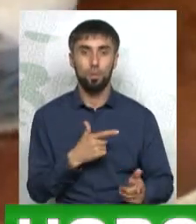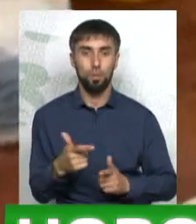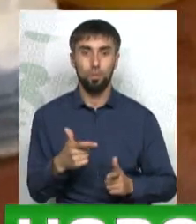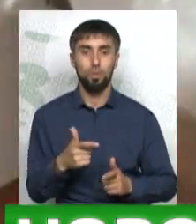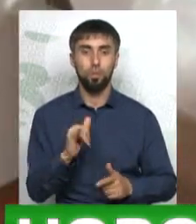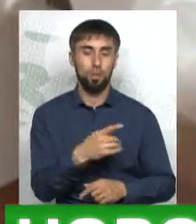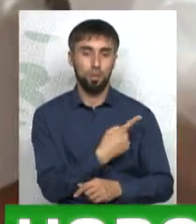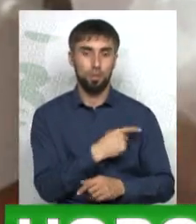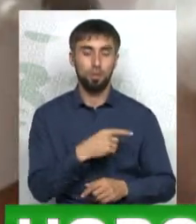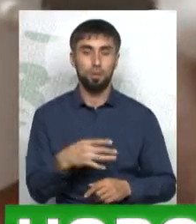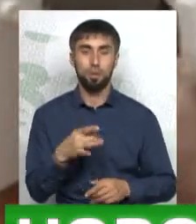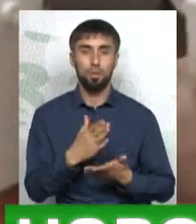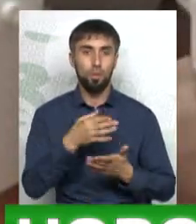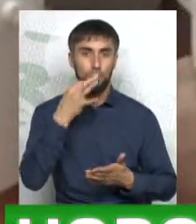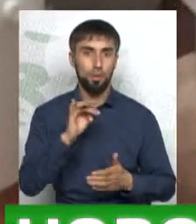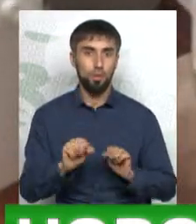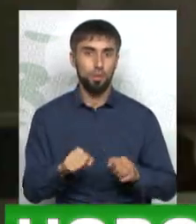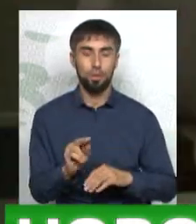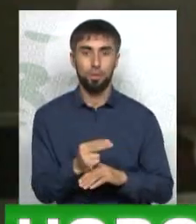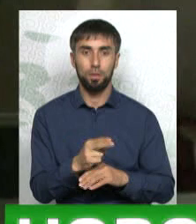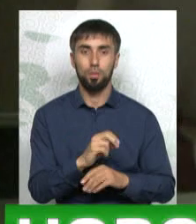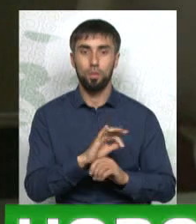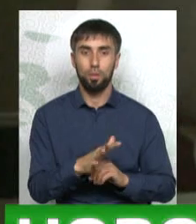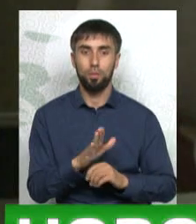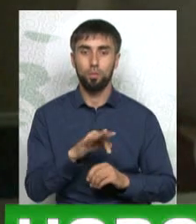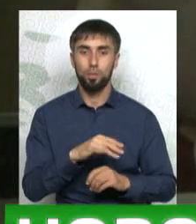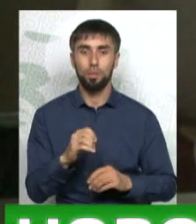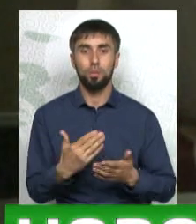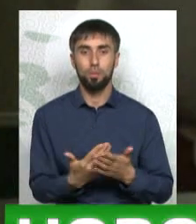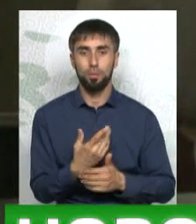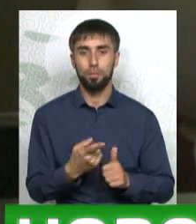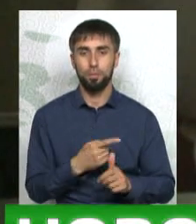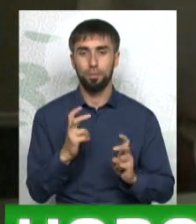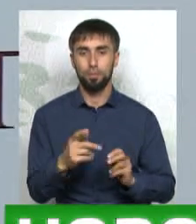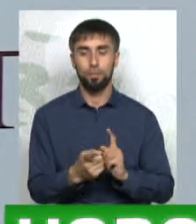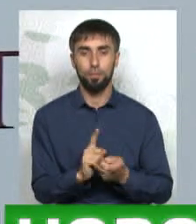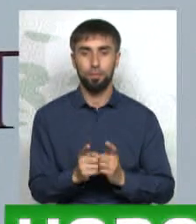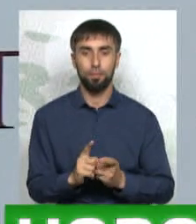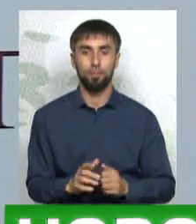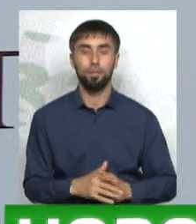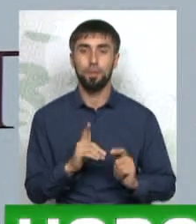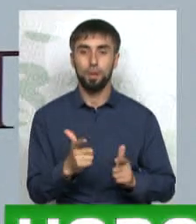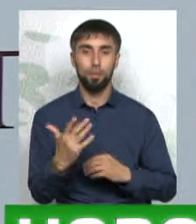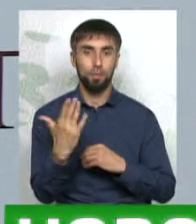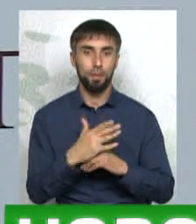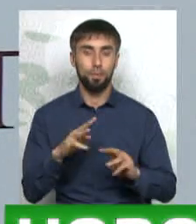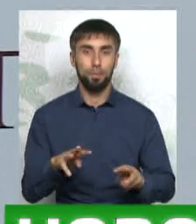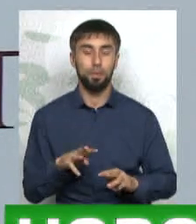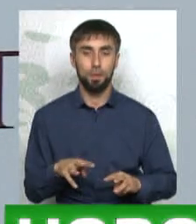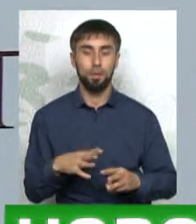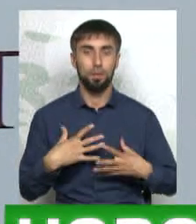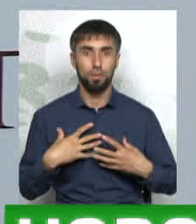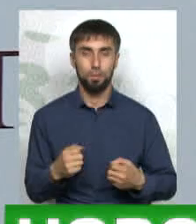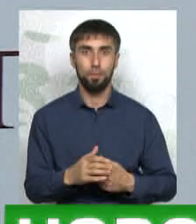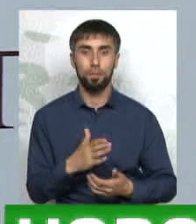У медиков региона есть опыт и возможности лечить коронавирус, в том числе и новую его мутацию. Согласно приказу Министерства